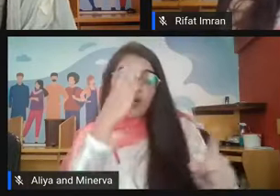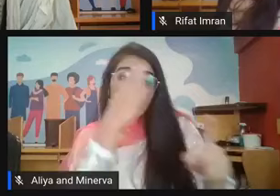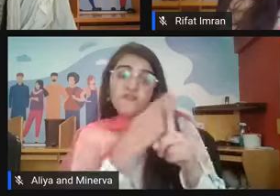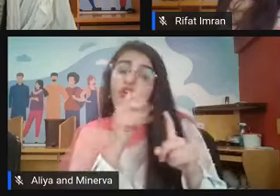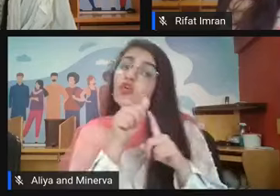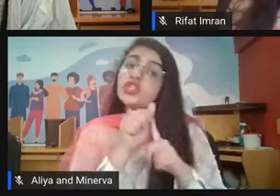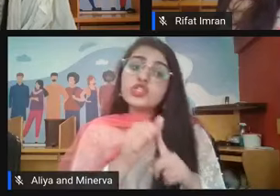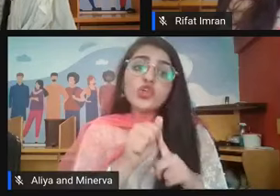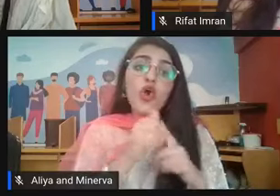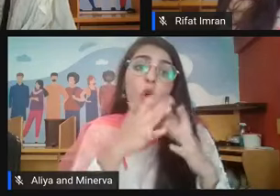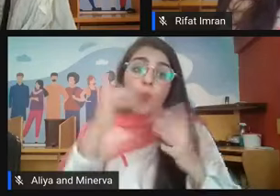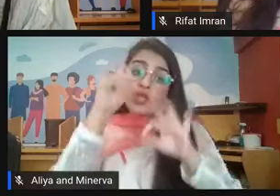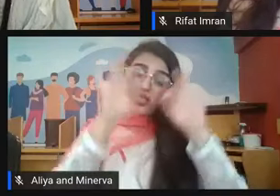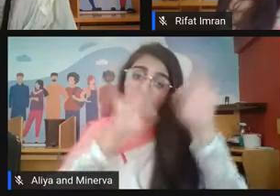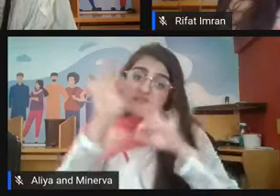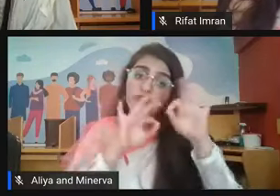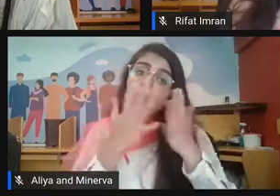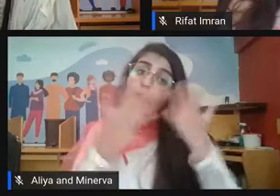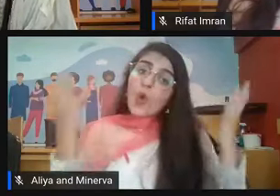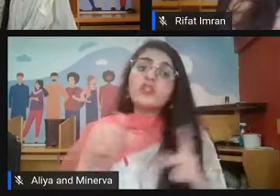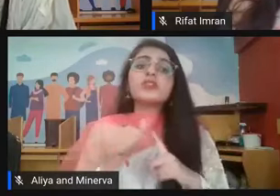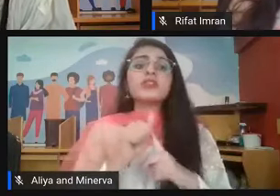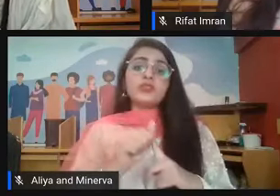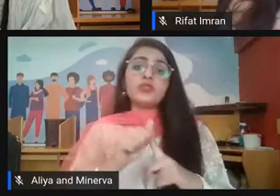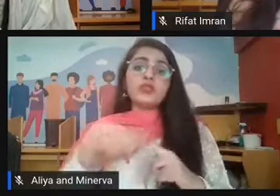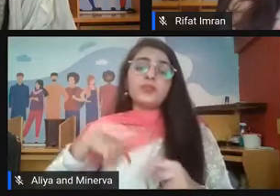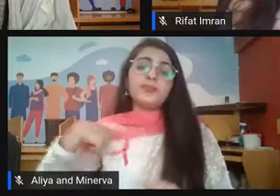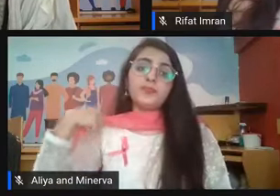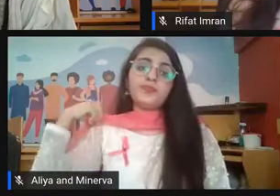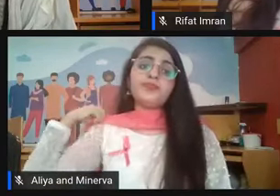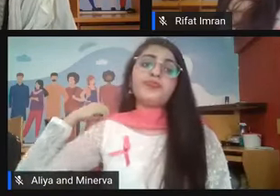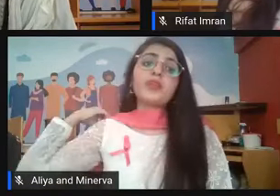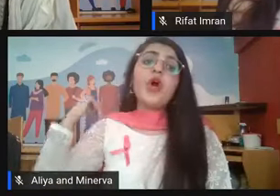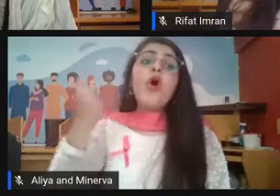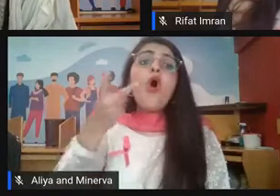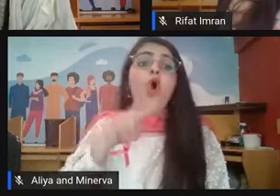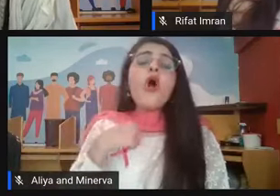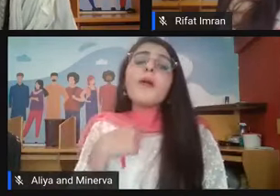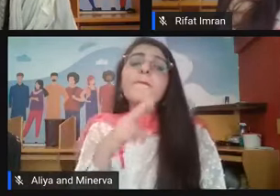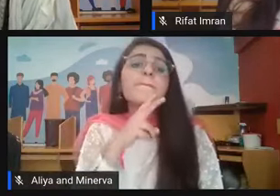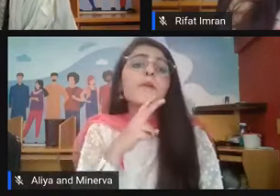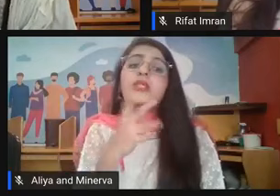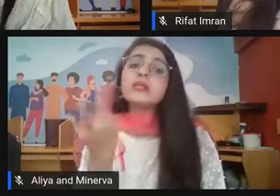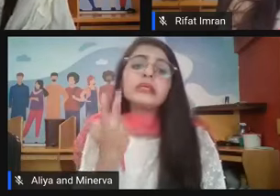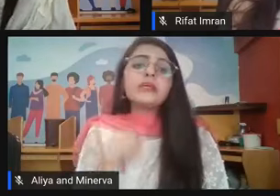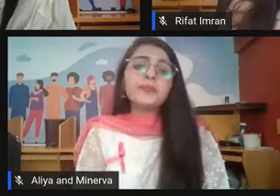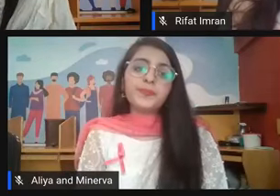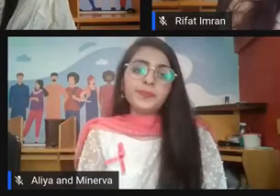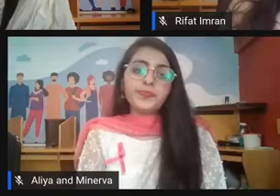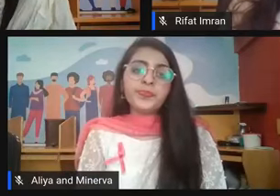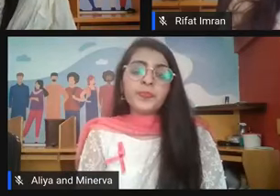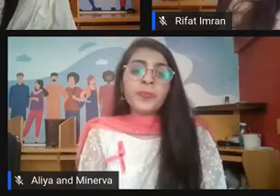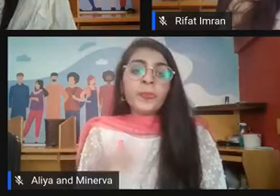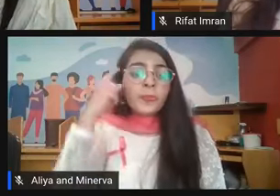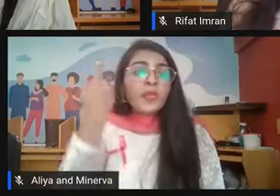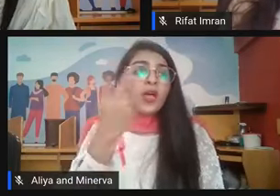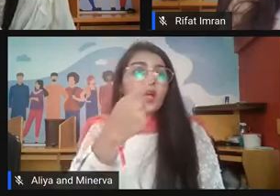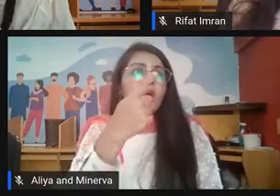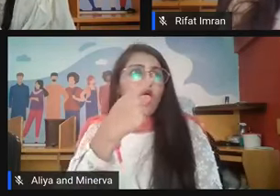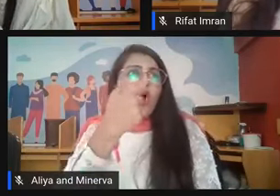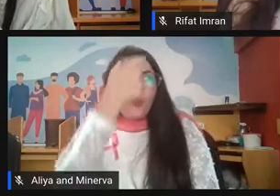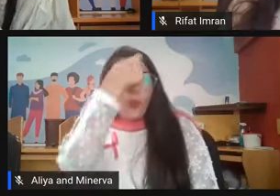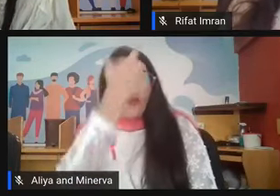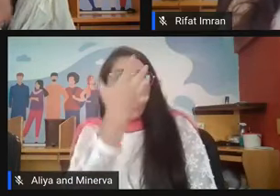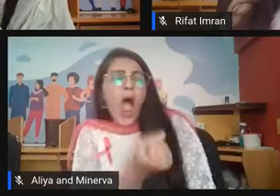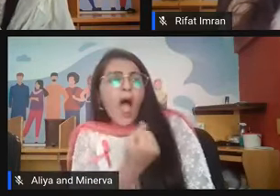self, they have to be more careful about themselves. बात करते हैं हम symptoms की, यानी